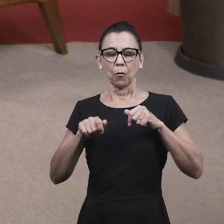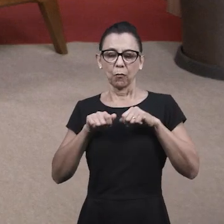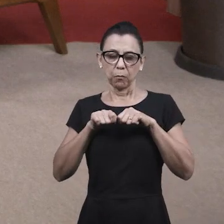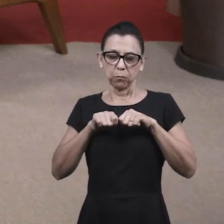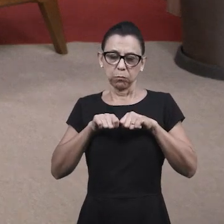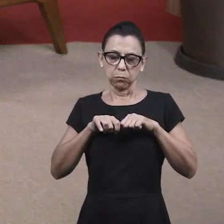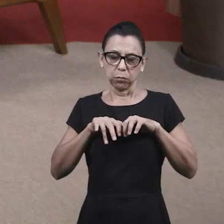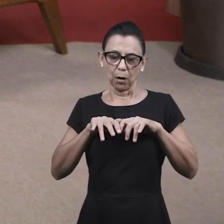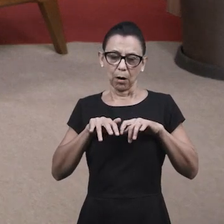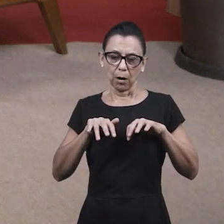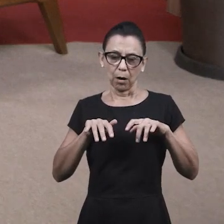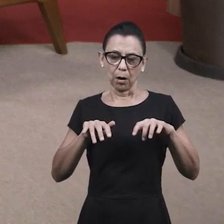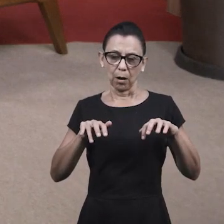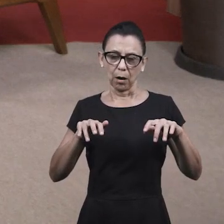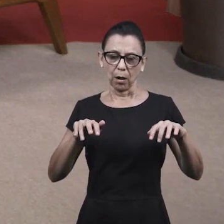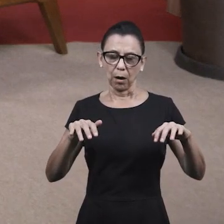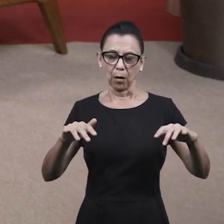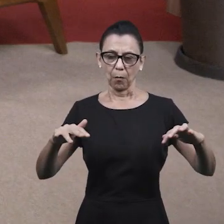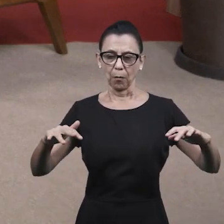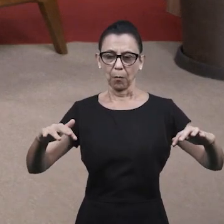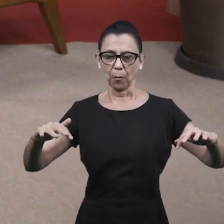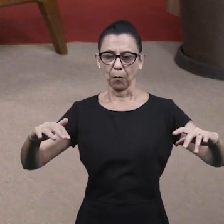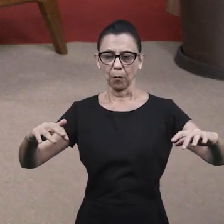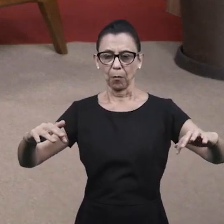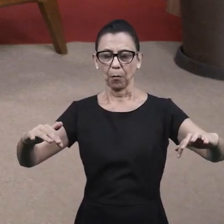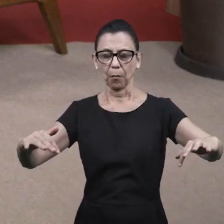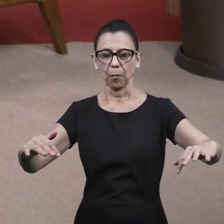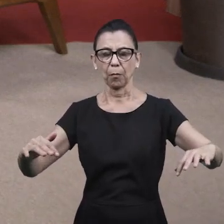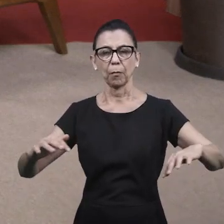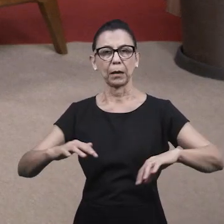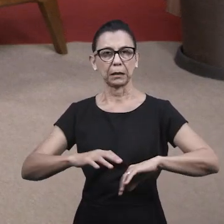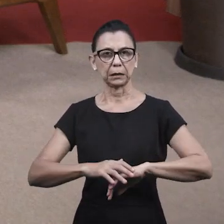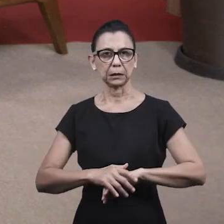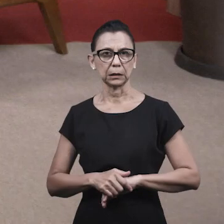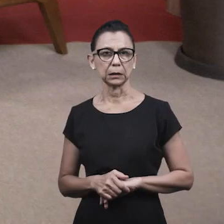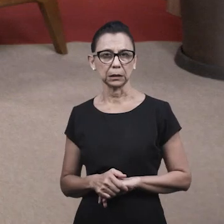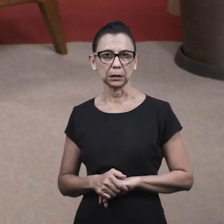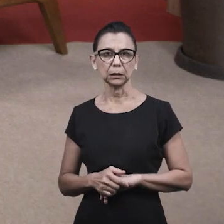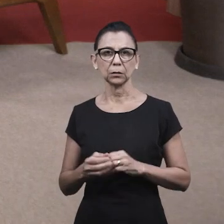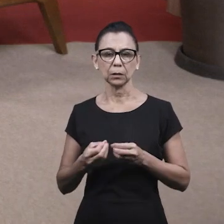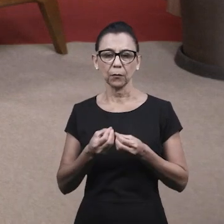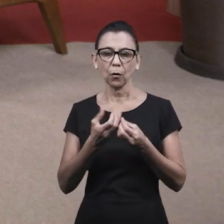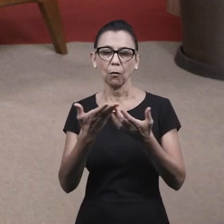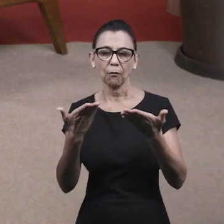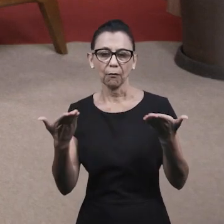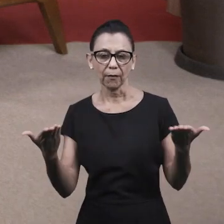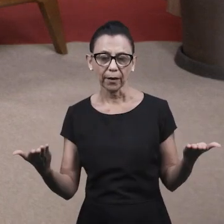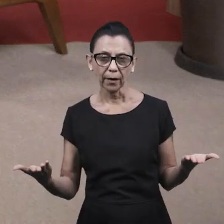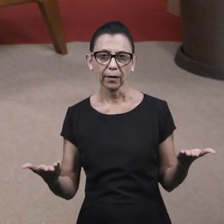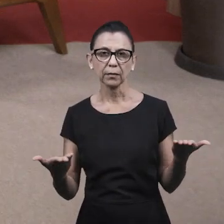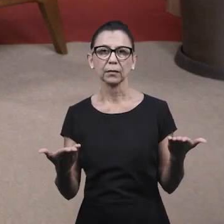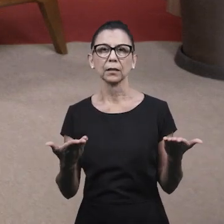externe, les gens pouvaient entrer dans cette partie-là, le peuple de manière générale. Chacun apportait ses offrandes,